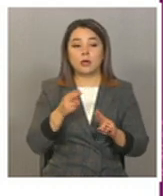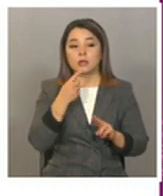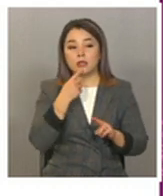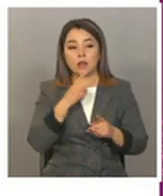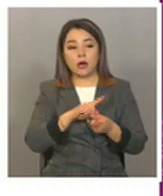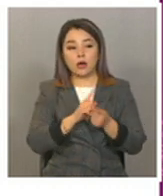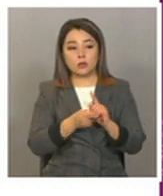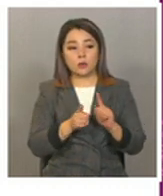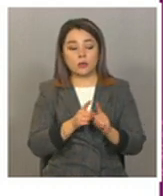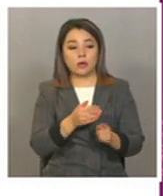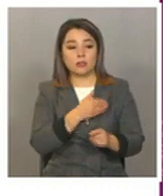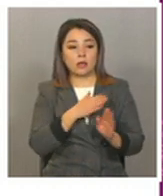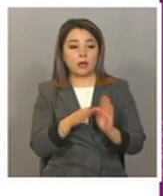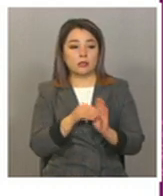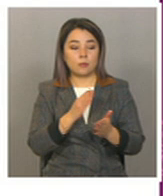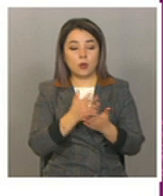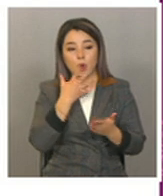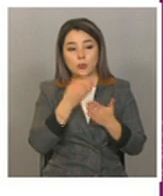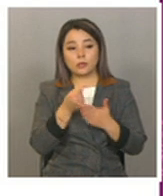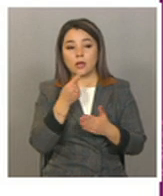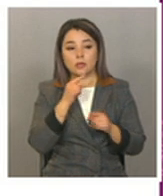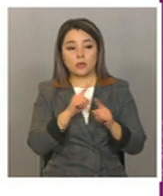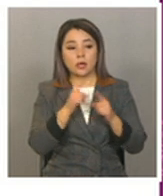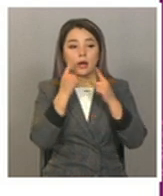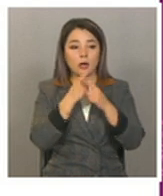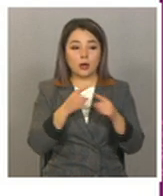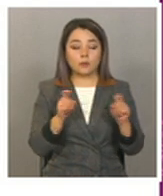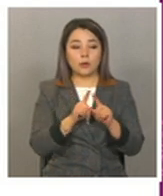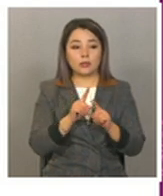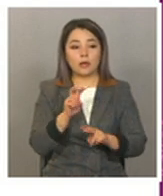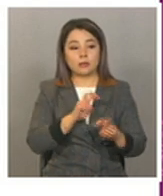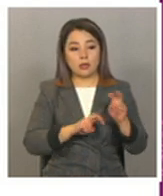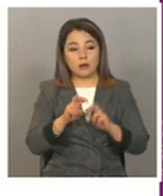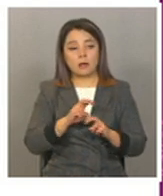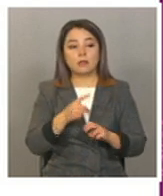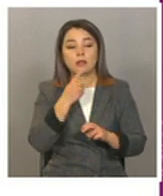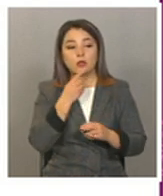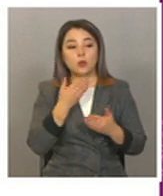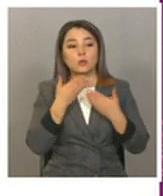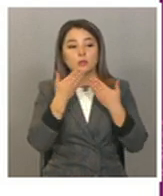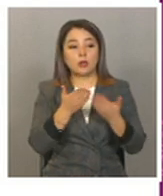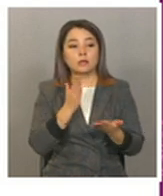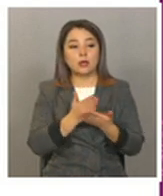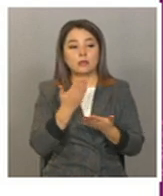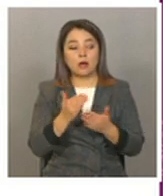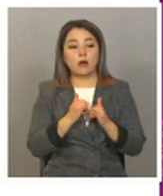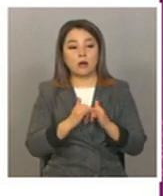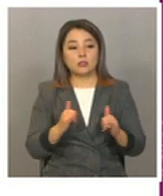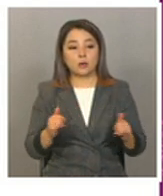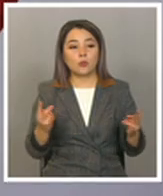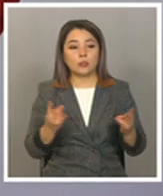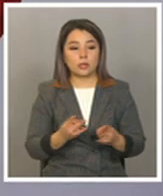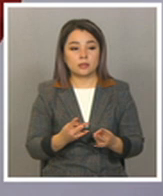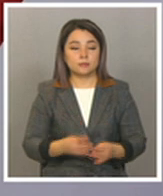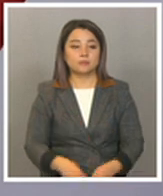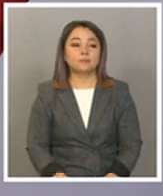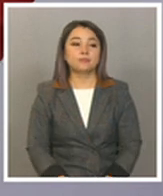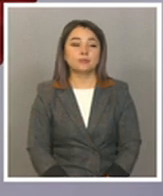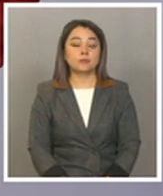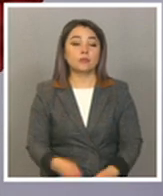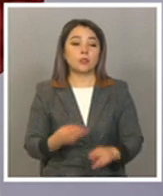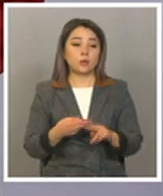айналуын қаласақ, өз тілімізде ақпараттар іздеп, тілге деген сұранысты арттыруымыз керек.